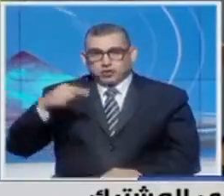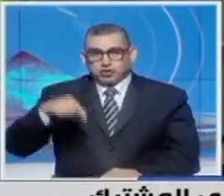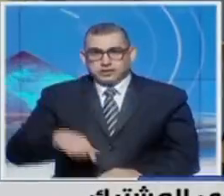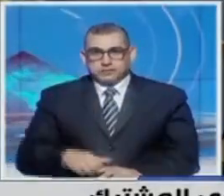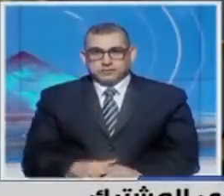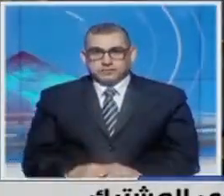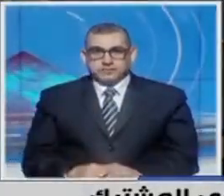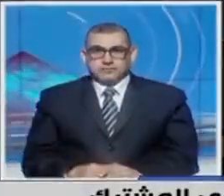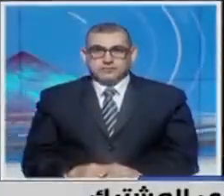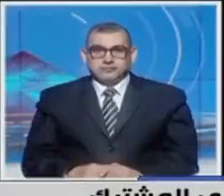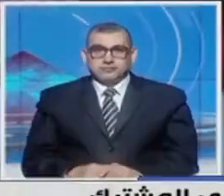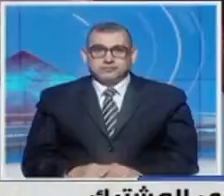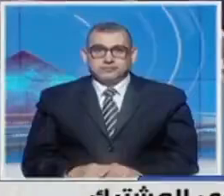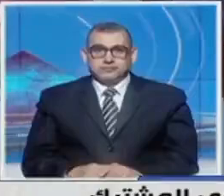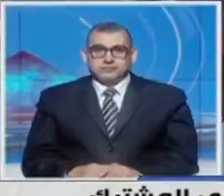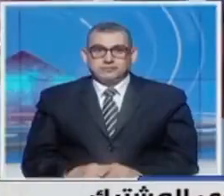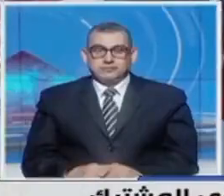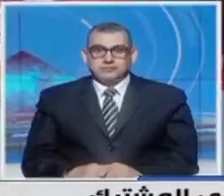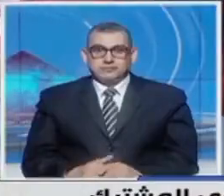2023.